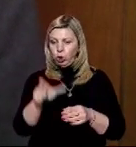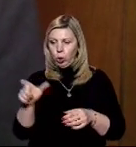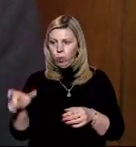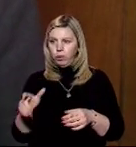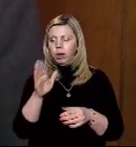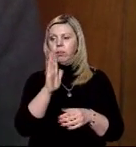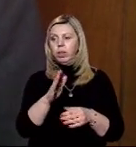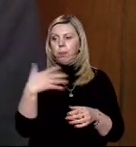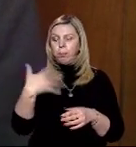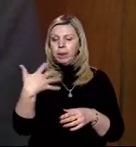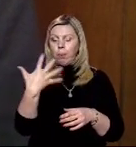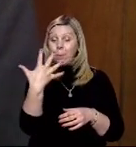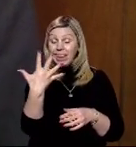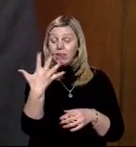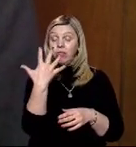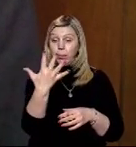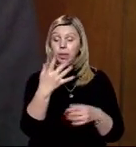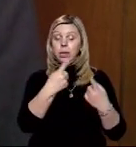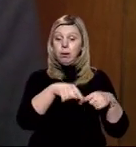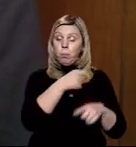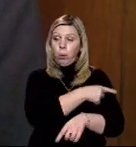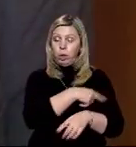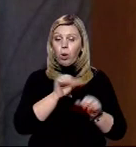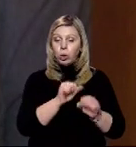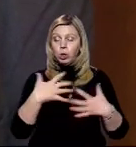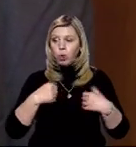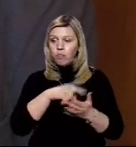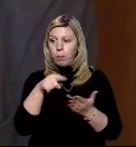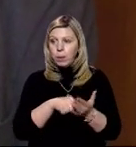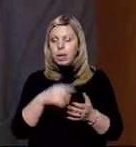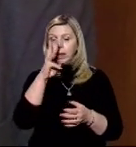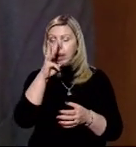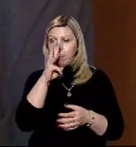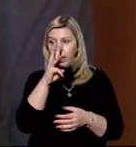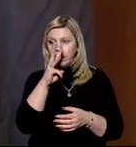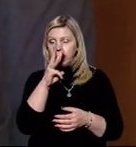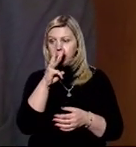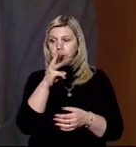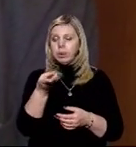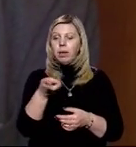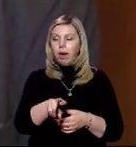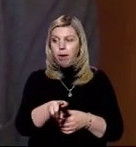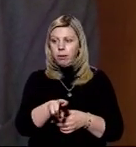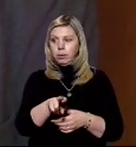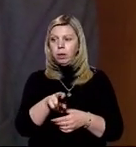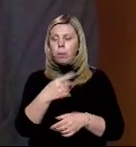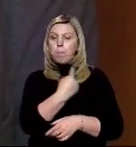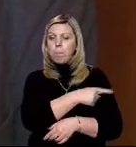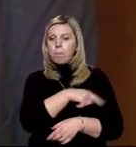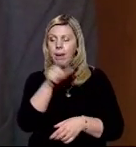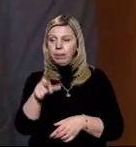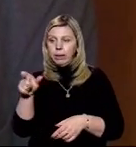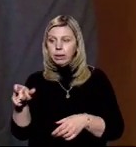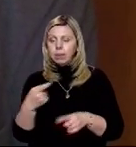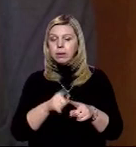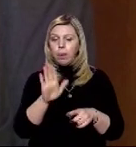чоловік в 5 закладах охорони здоров'я міста. Заробітна плата для медиків